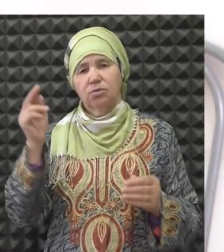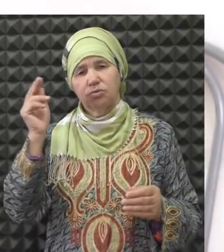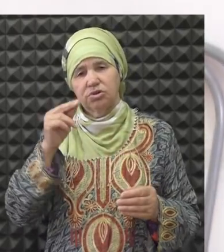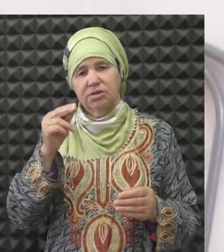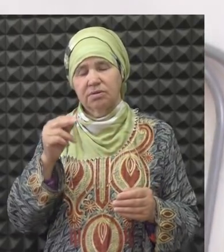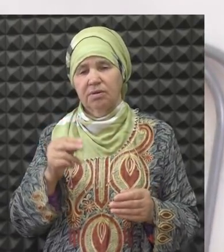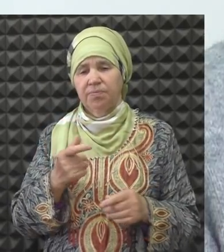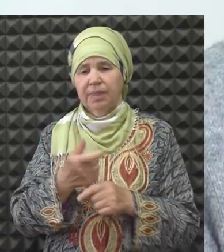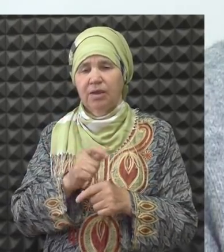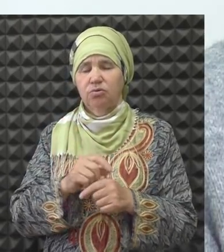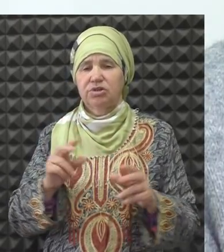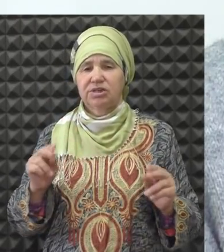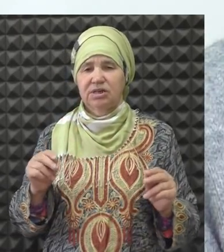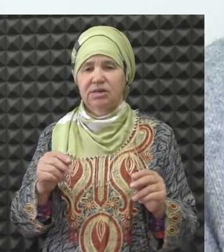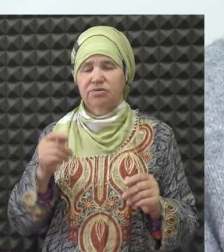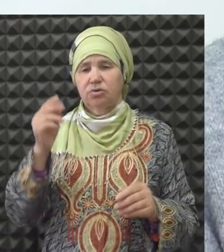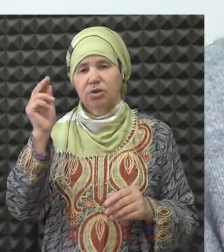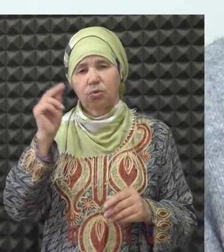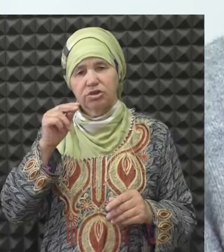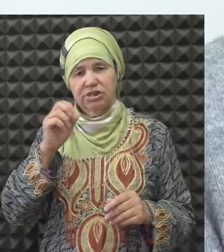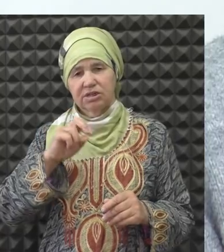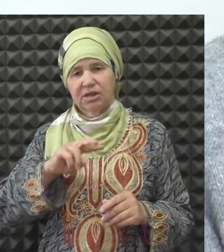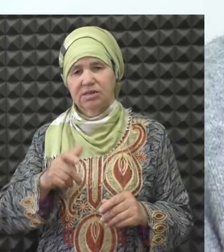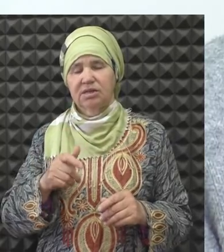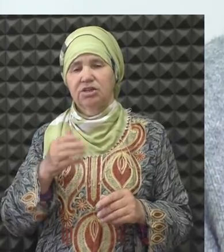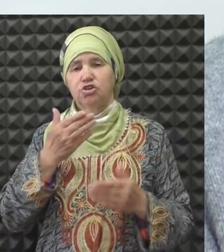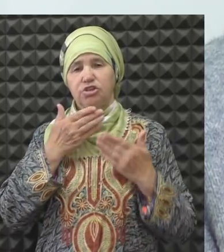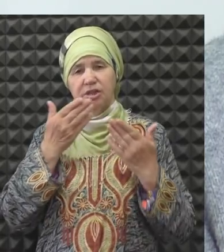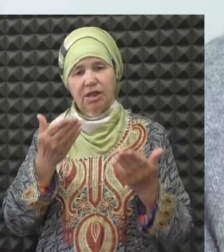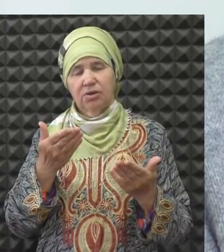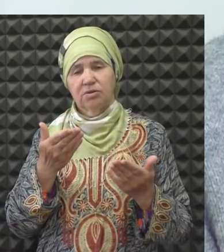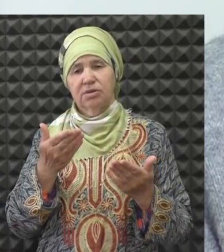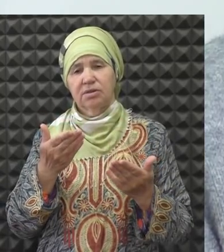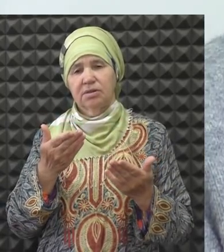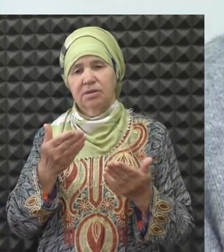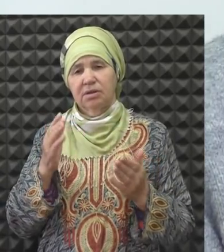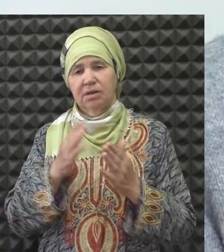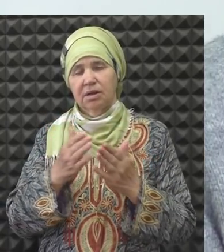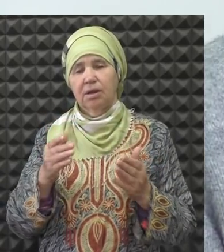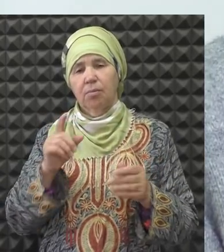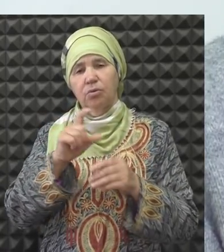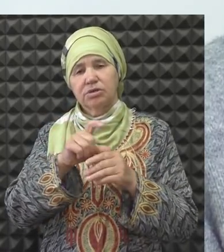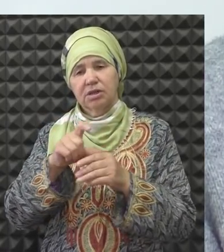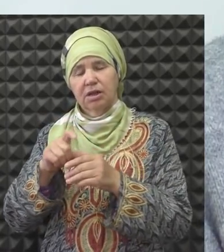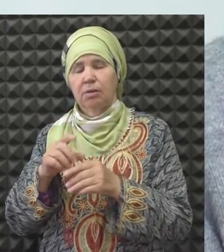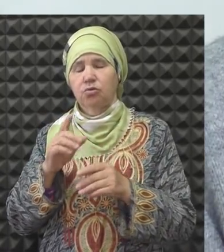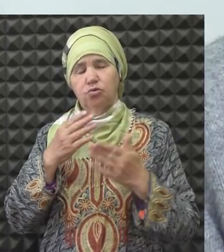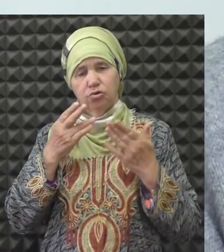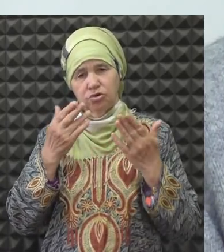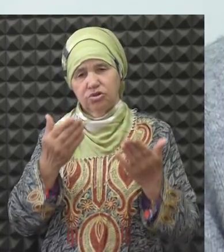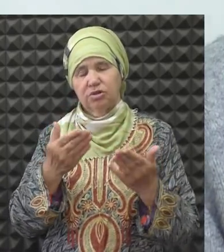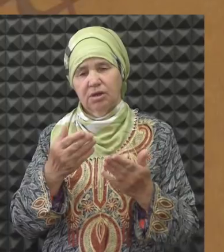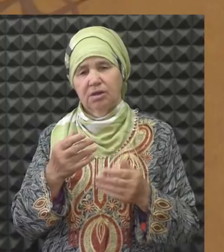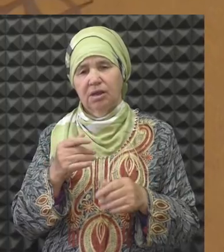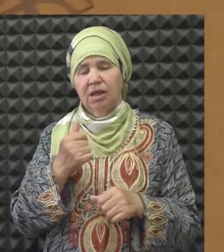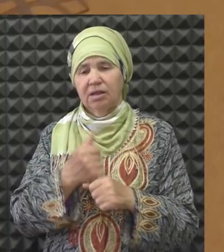Коран учить. Я очень счастлива, что я научилась читать Коран. По слогам, но